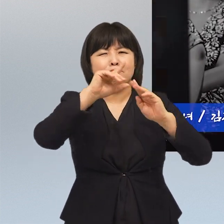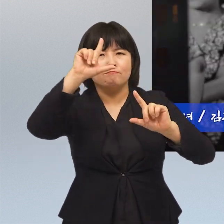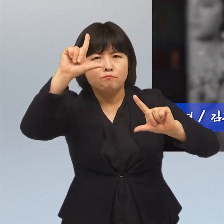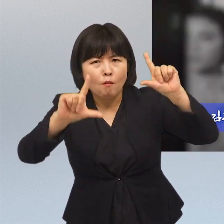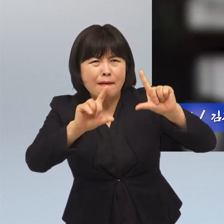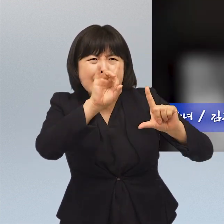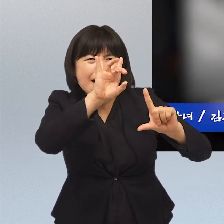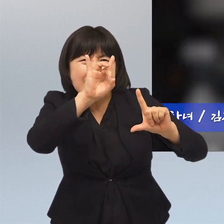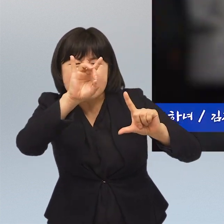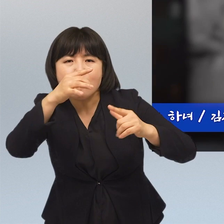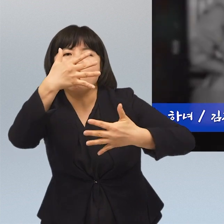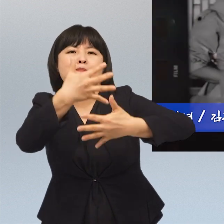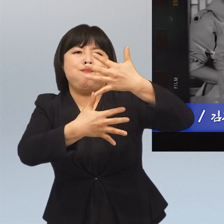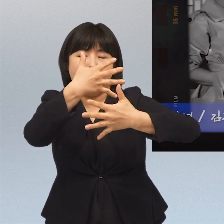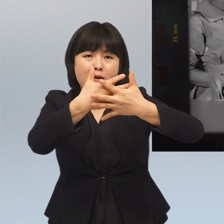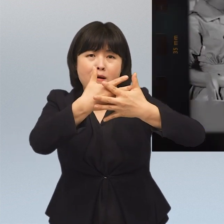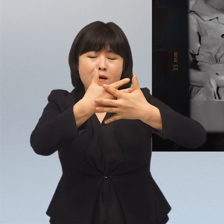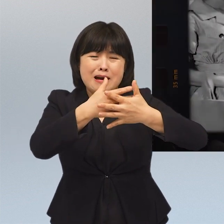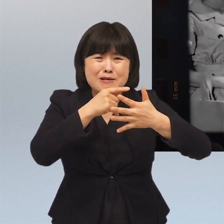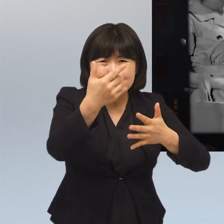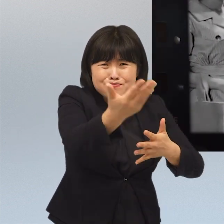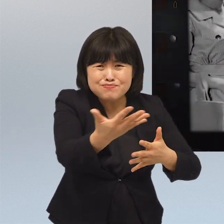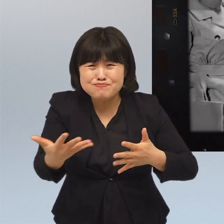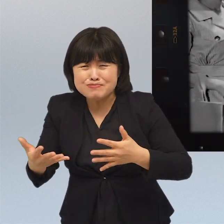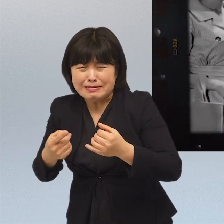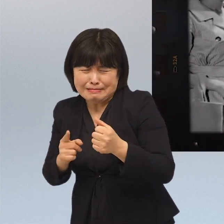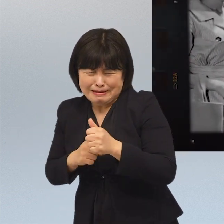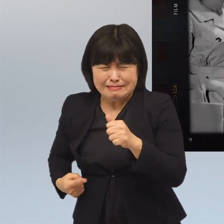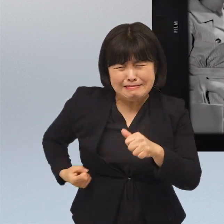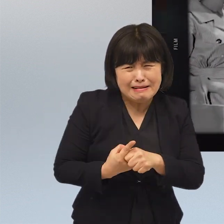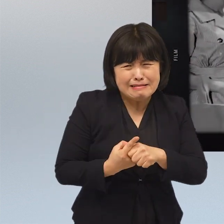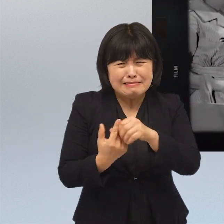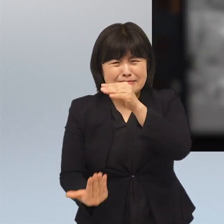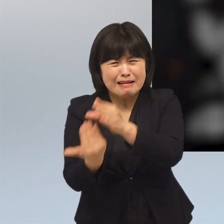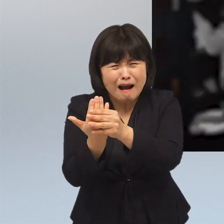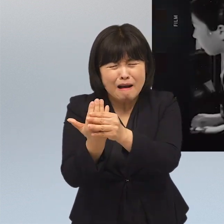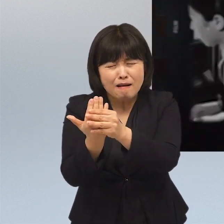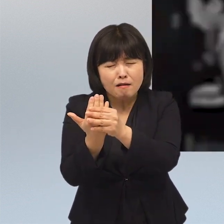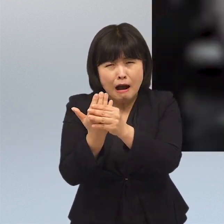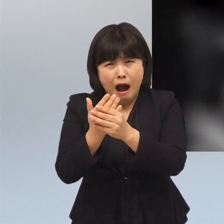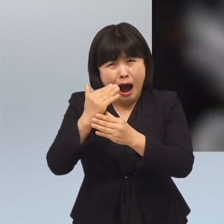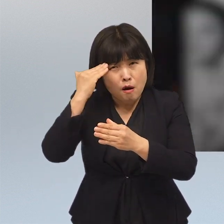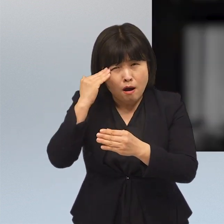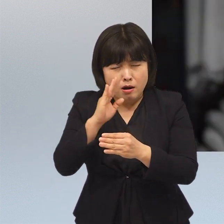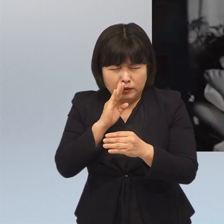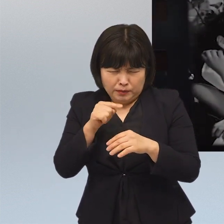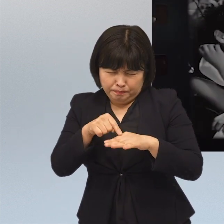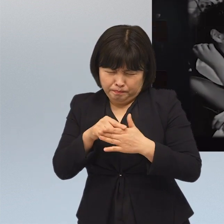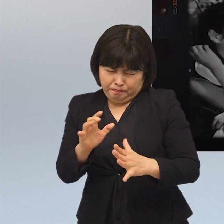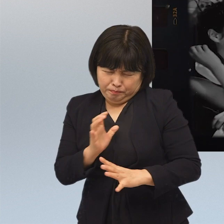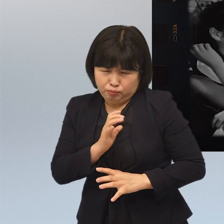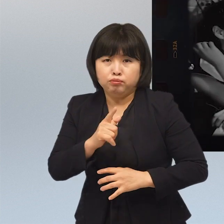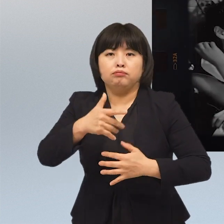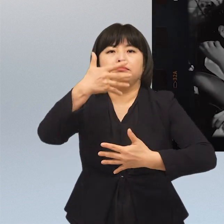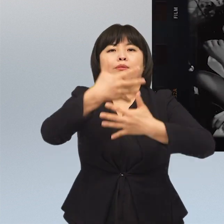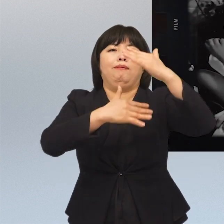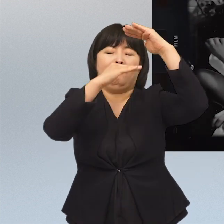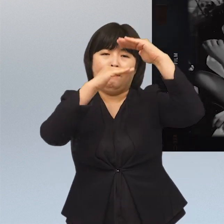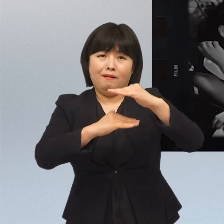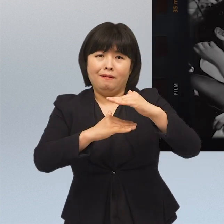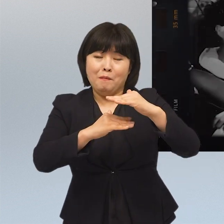모습이 담겨 있는 이 영화는 금천에서 일어난 살인사건을 소재로 만들어진 한국의 심리공포 영화다.